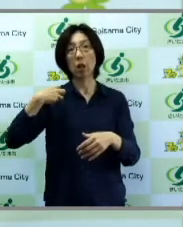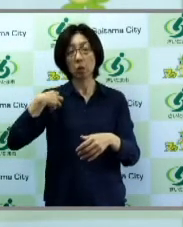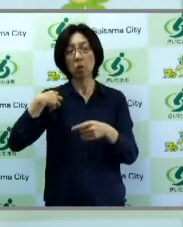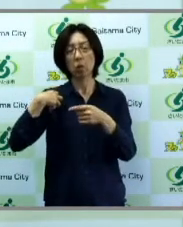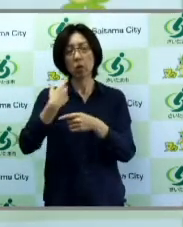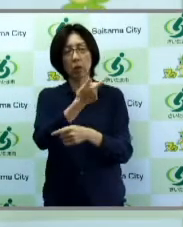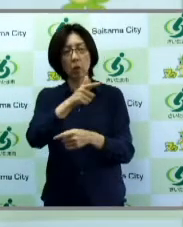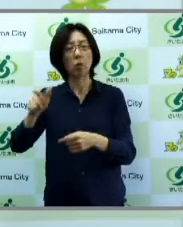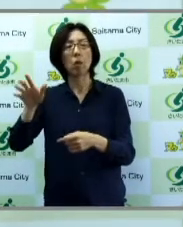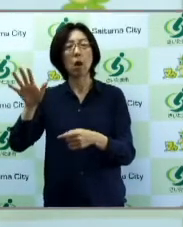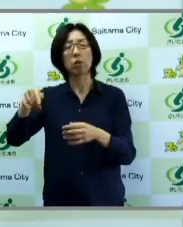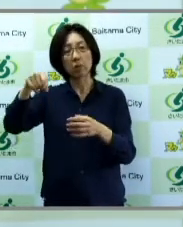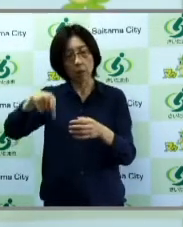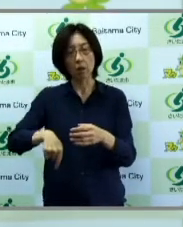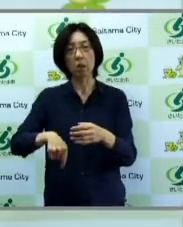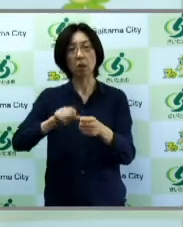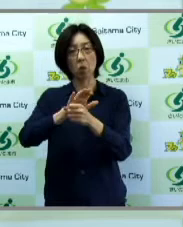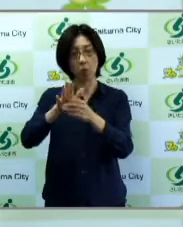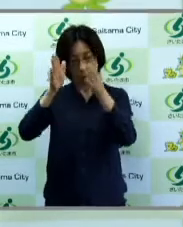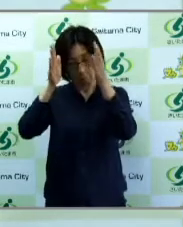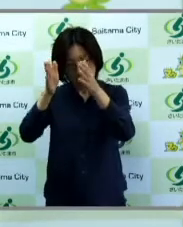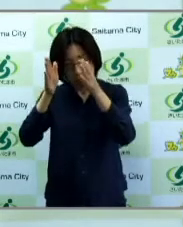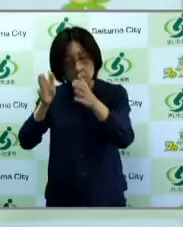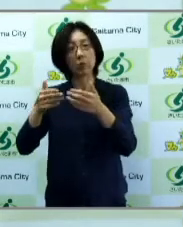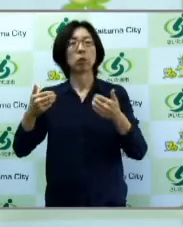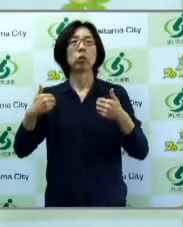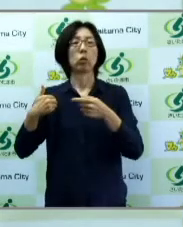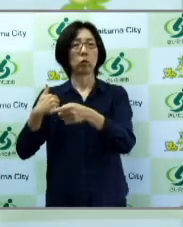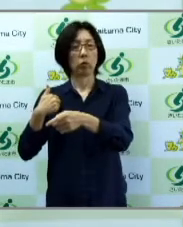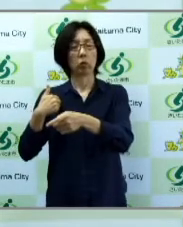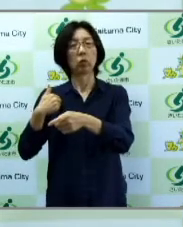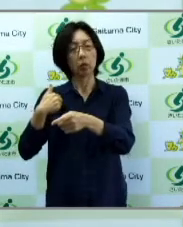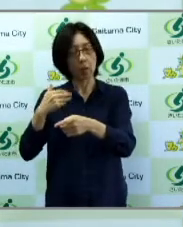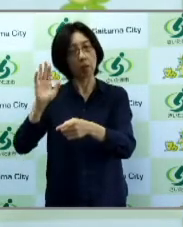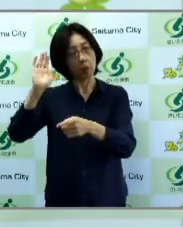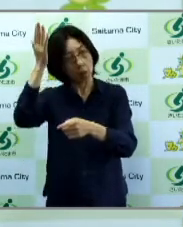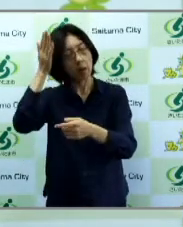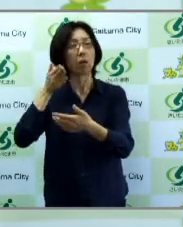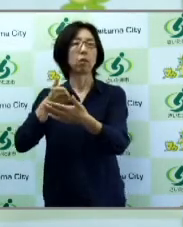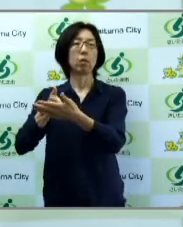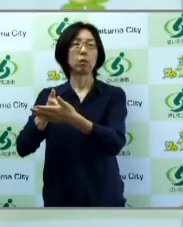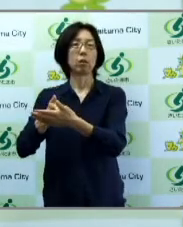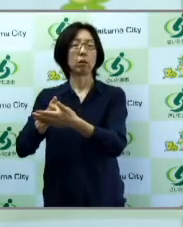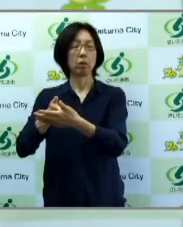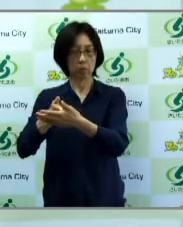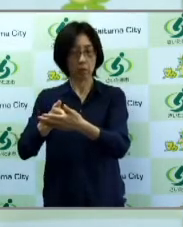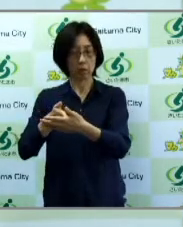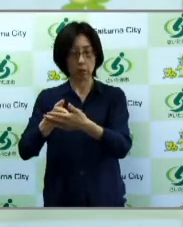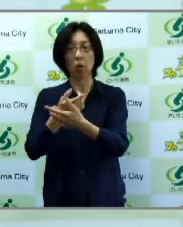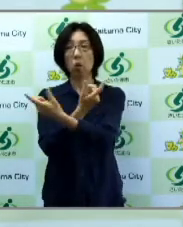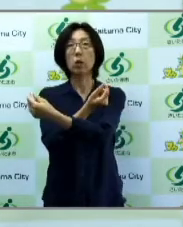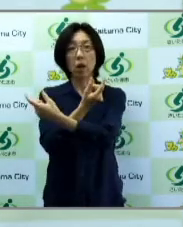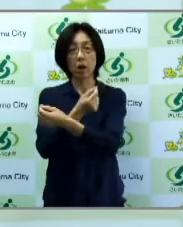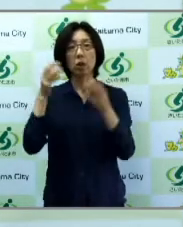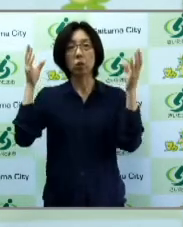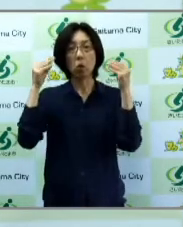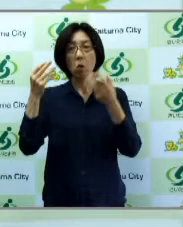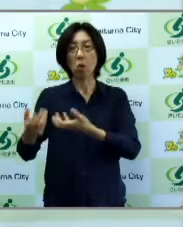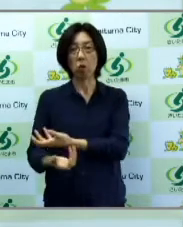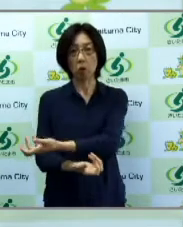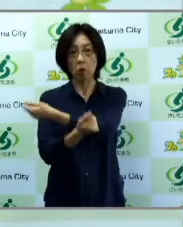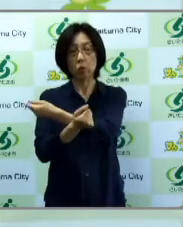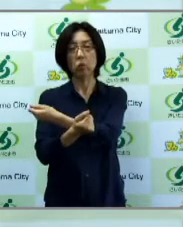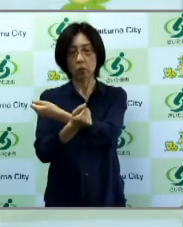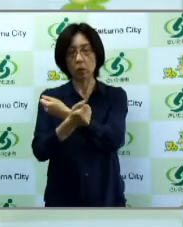りその横の連携であったり、あるいは情報共有であったり、そういったことが必ずしも十分では